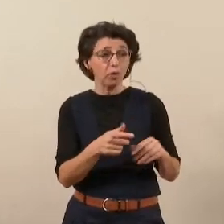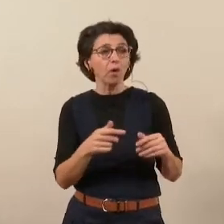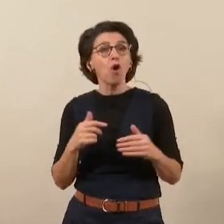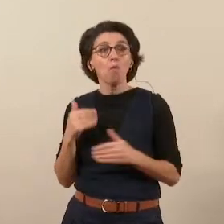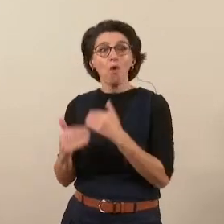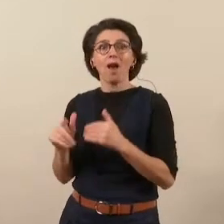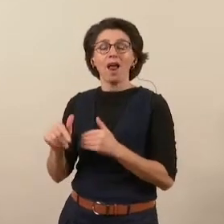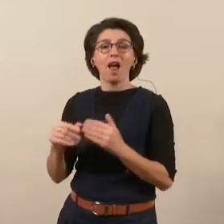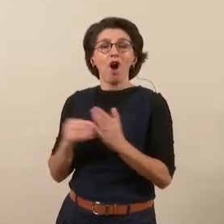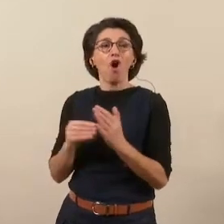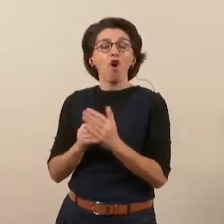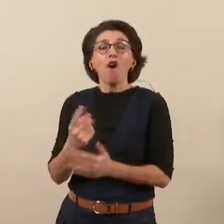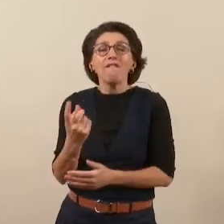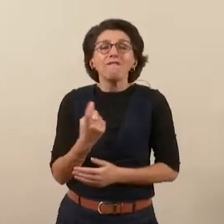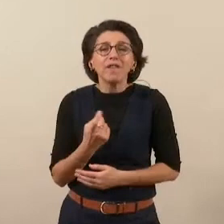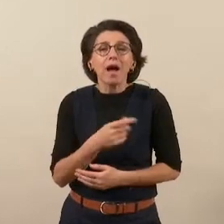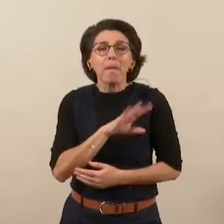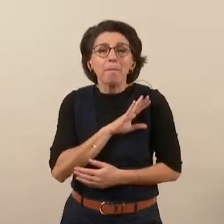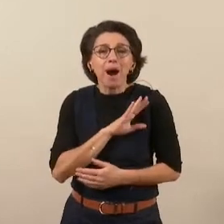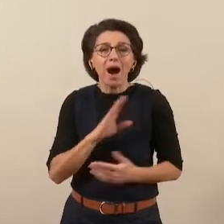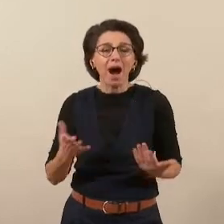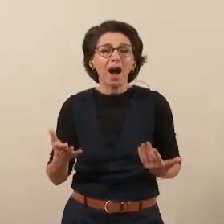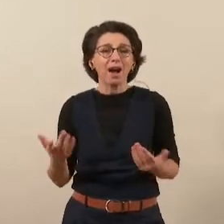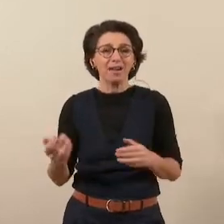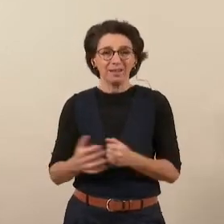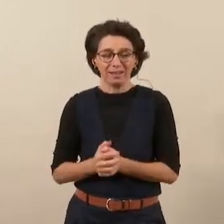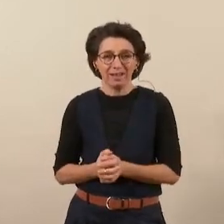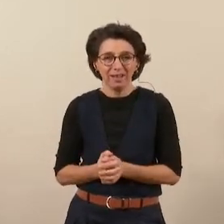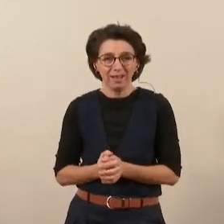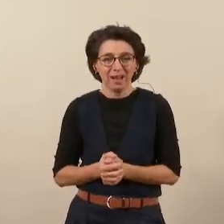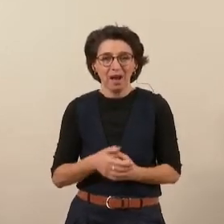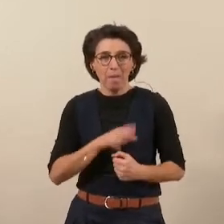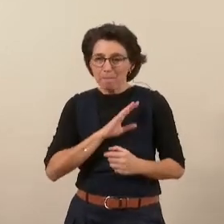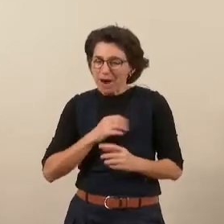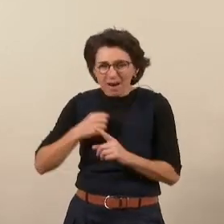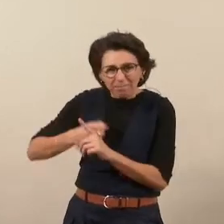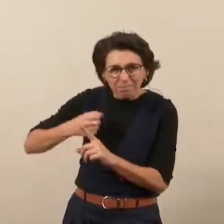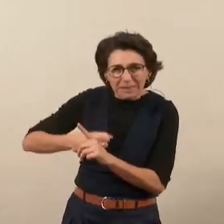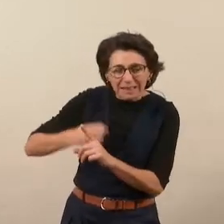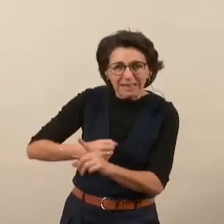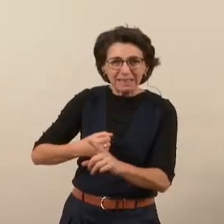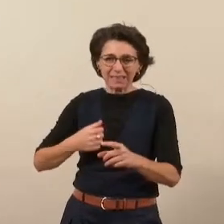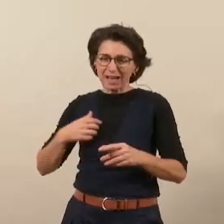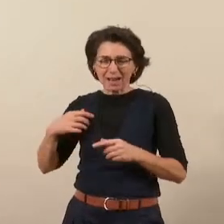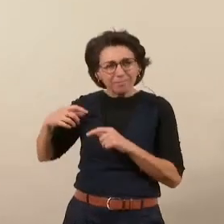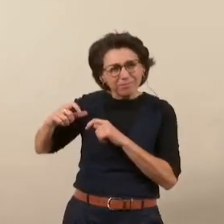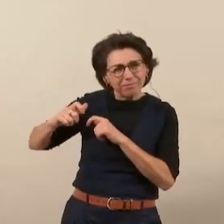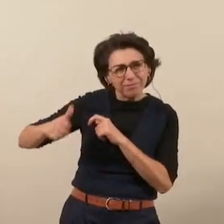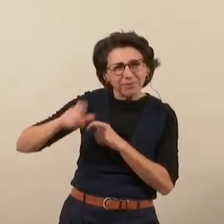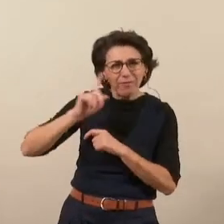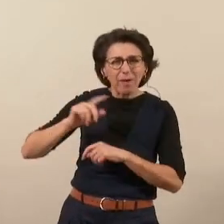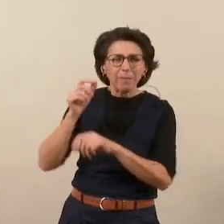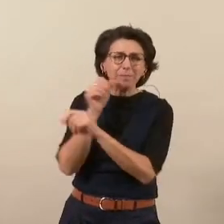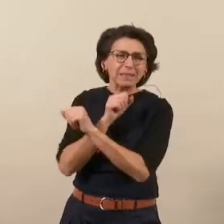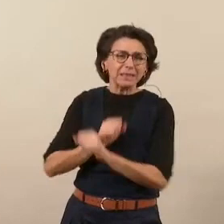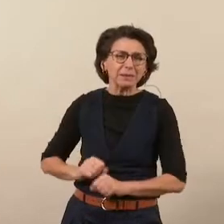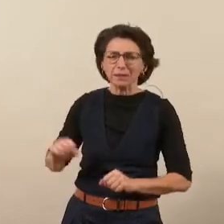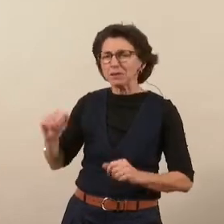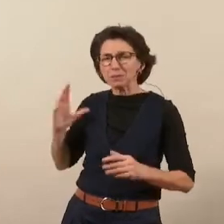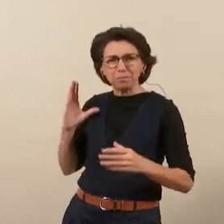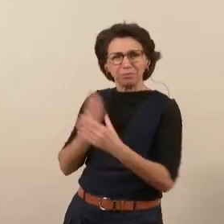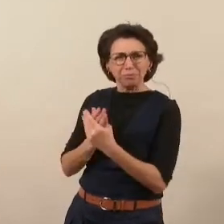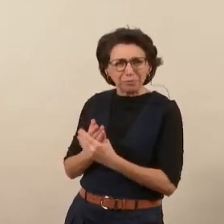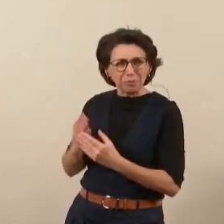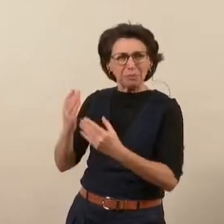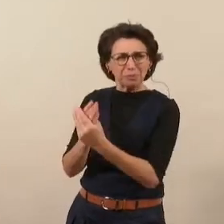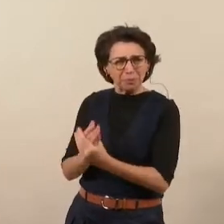accomplis résultent d'un long et profond processus et de batailles auxquelles des femmes exceptionnelles ont participé.